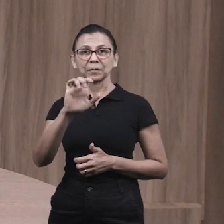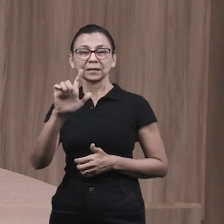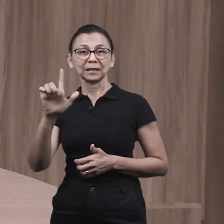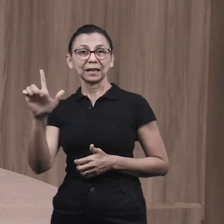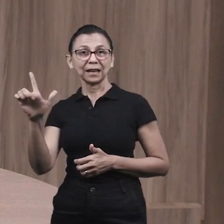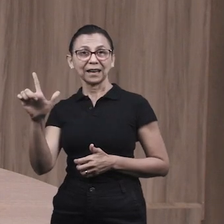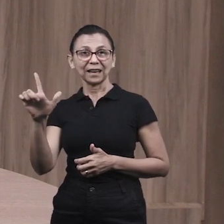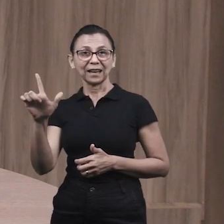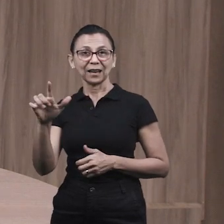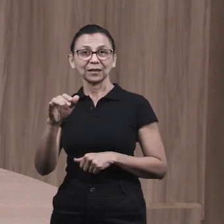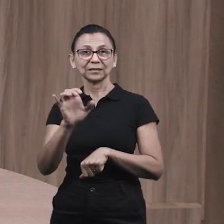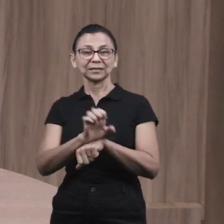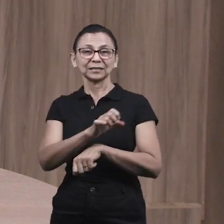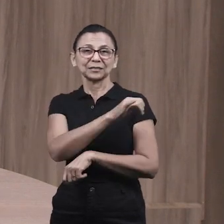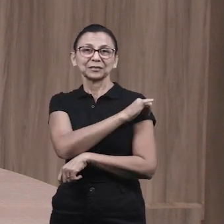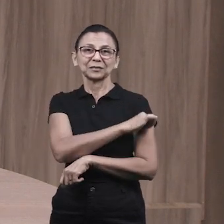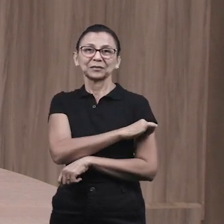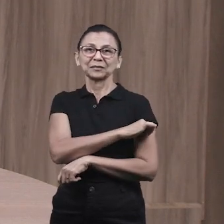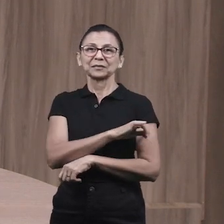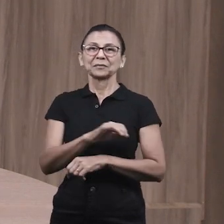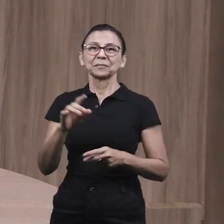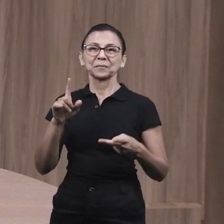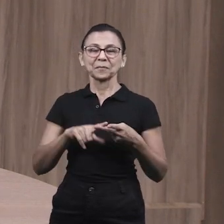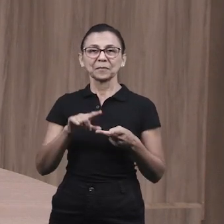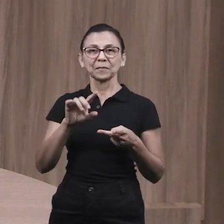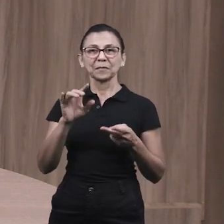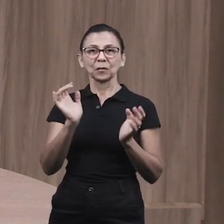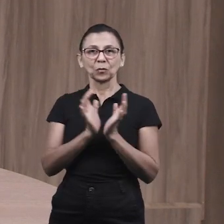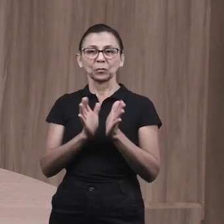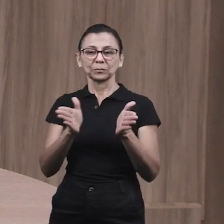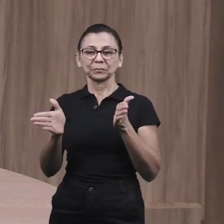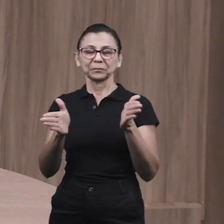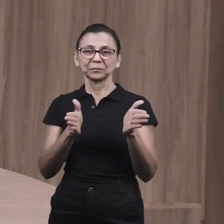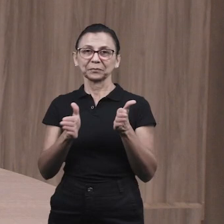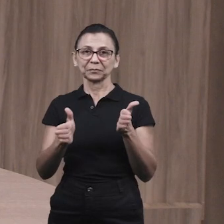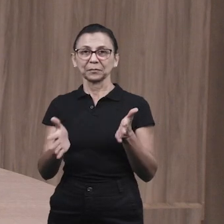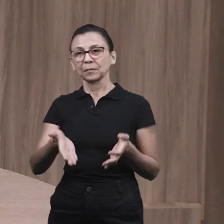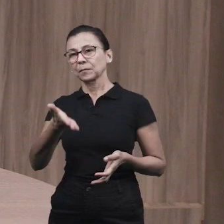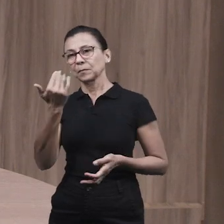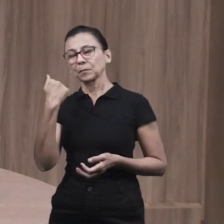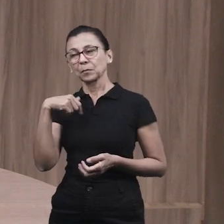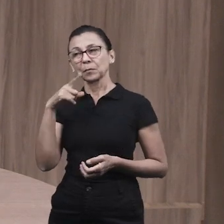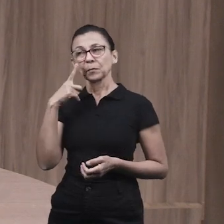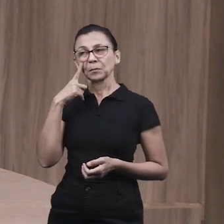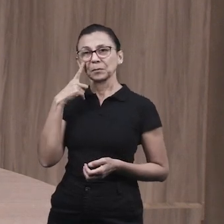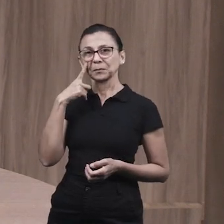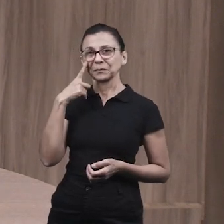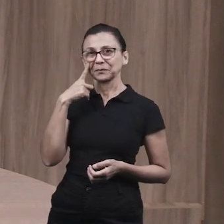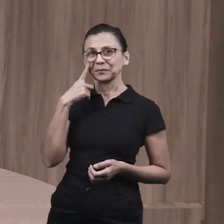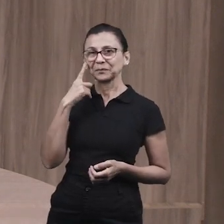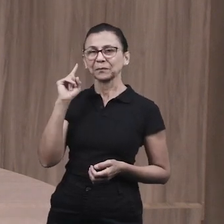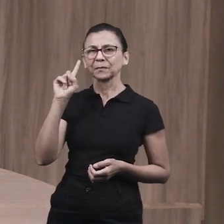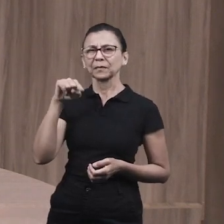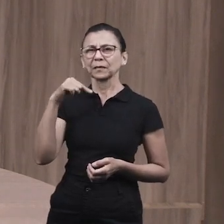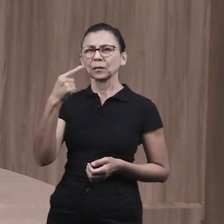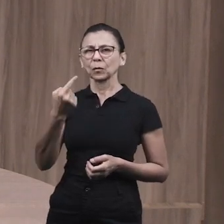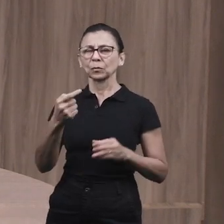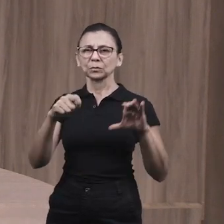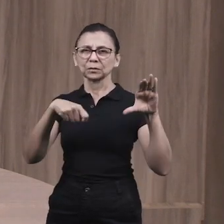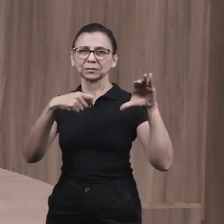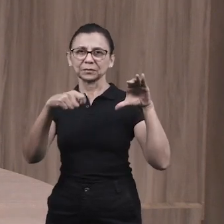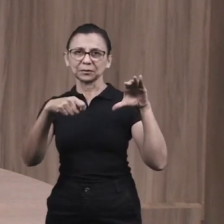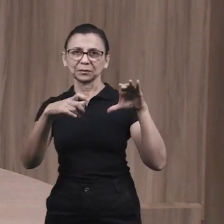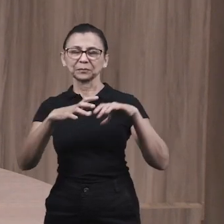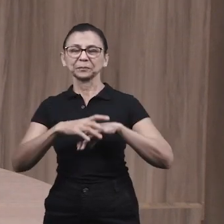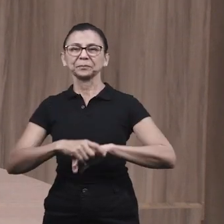jeune Gabrielle Prata de Rio das Ostras, Rio de Janeiro, le groupe Accessibilité. Nous allons assister et aussi